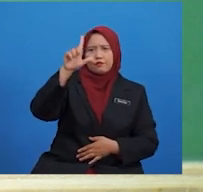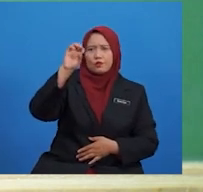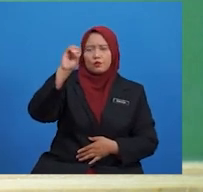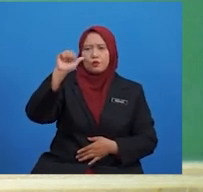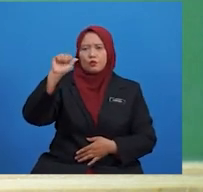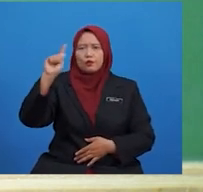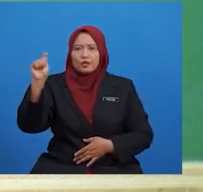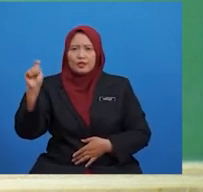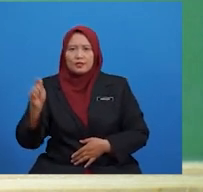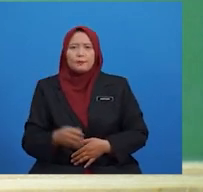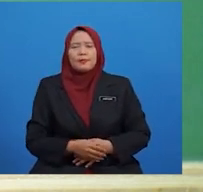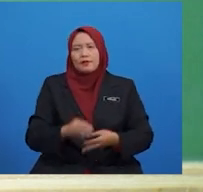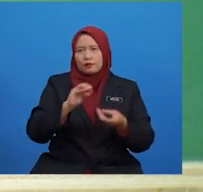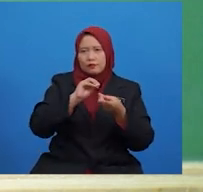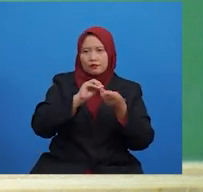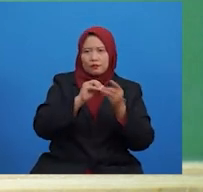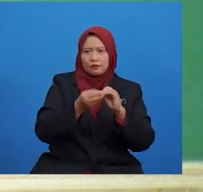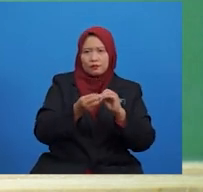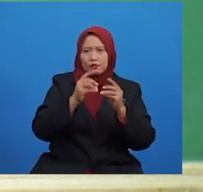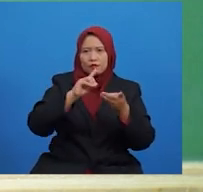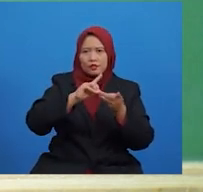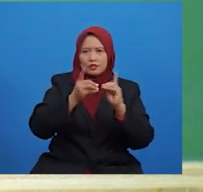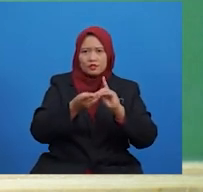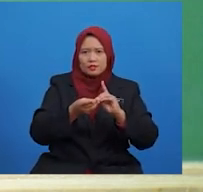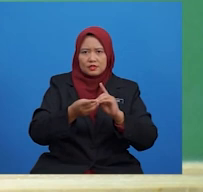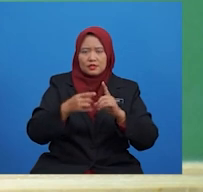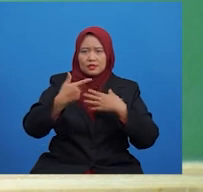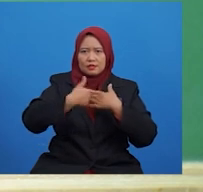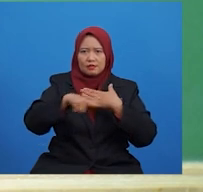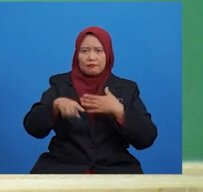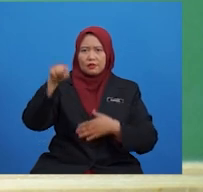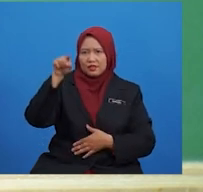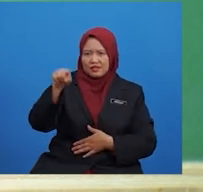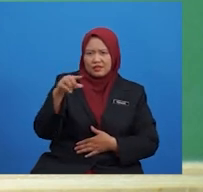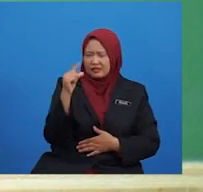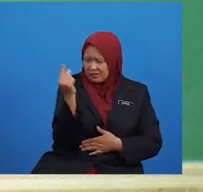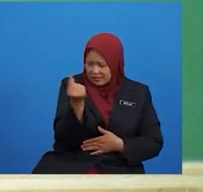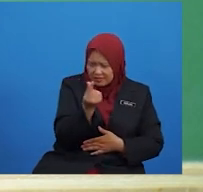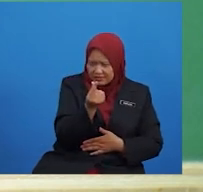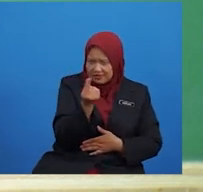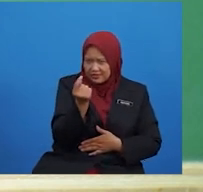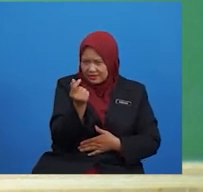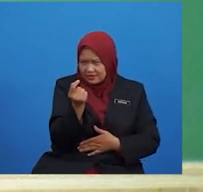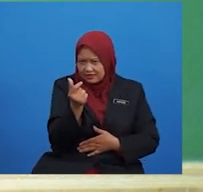hanya mempunyai bilangan digit selepas titik perpuluhan yang lebih sedikit.